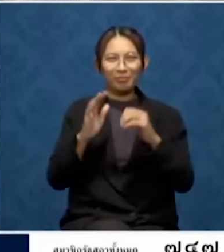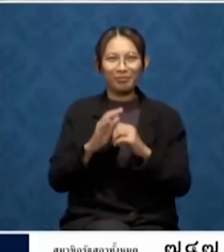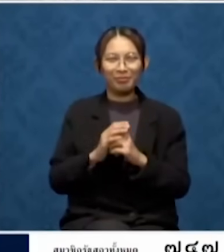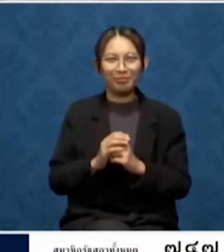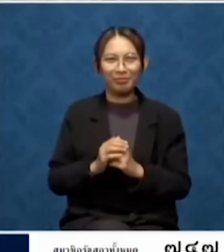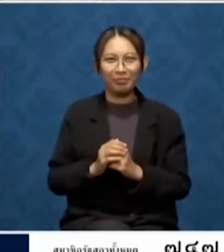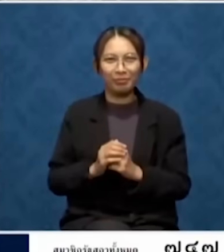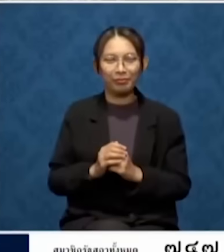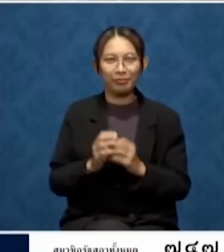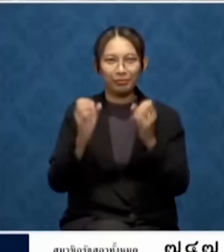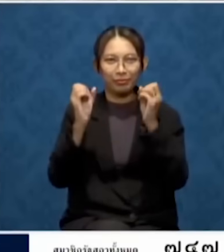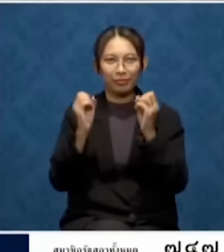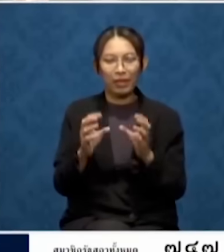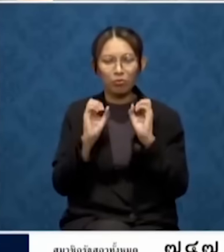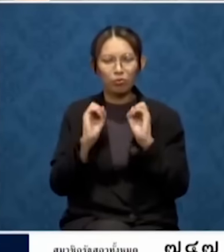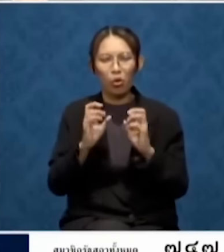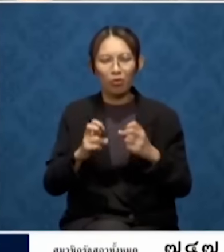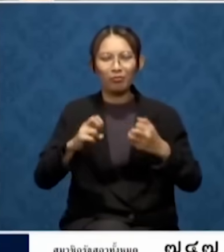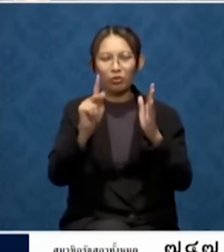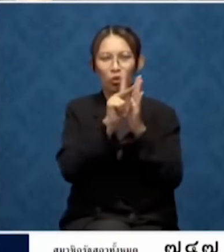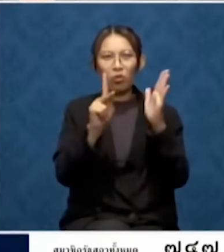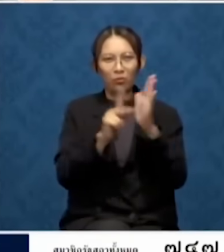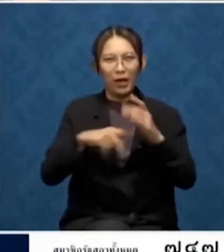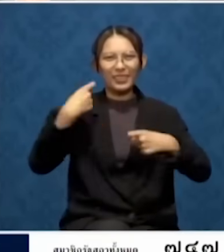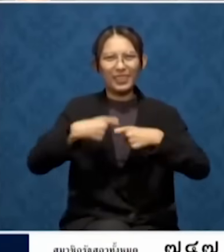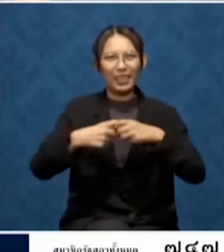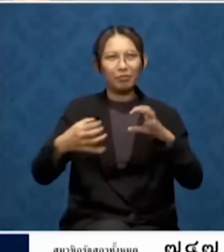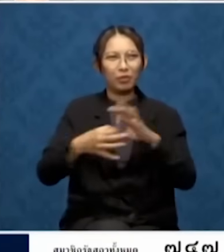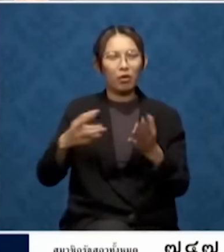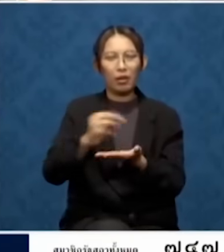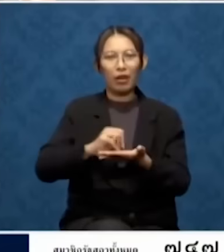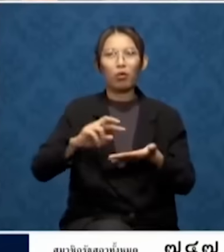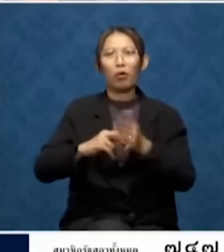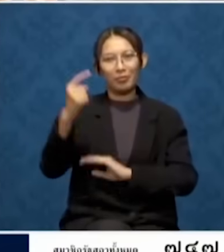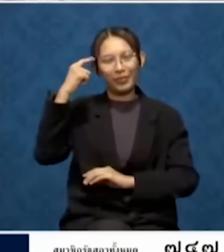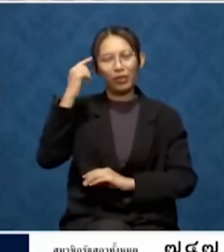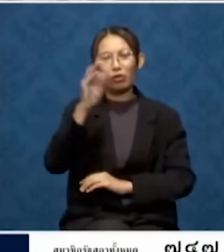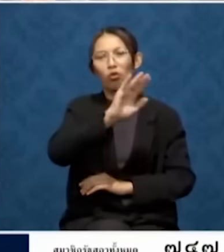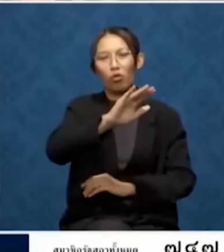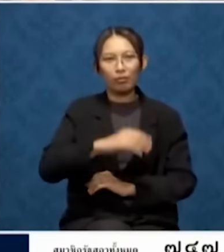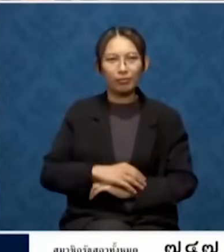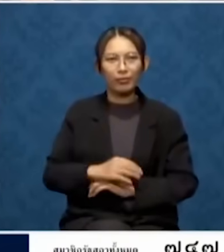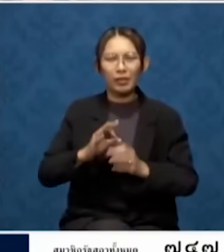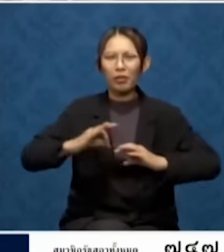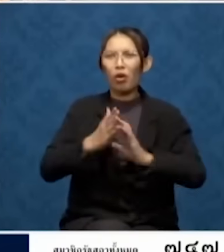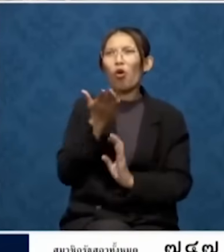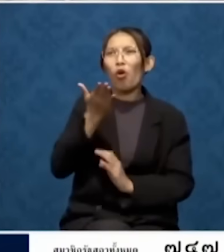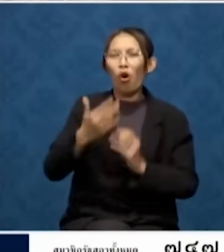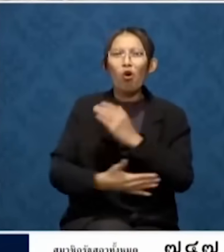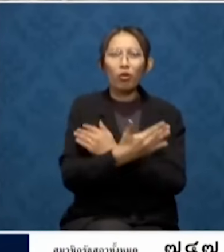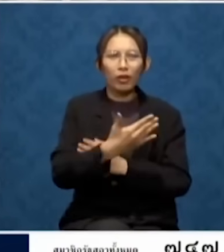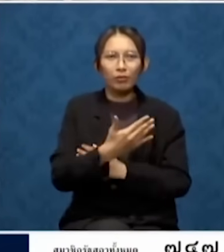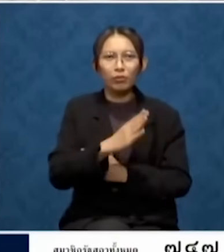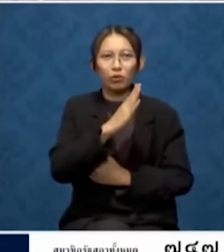อนกฎหมายยากนะครับในมหาวิทยาลัย เป็นความเห็น ก็ขอให้โอกาสนิดนึงนะครับท่านประธานถ้าเกิ